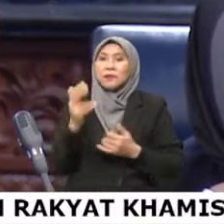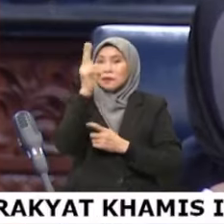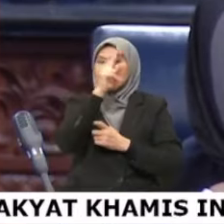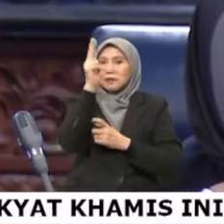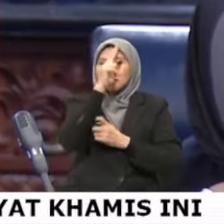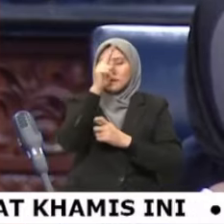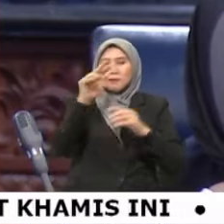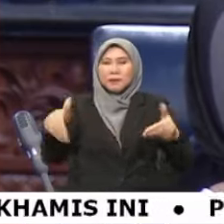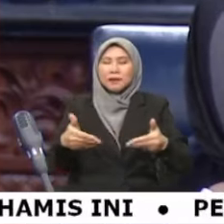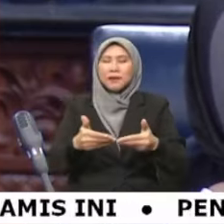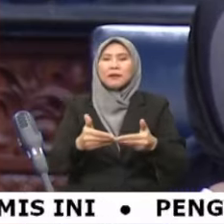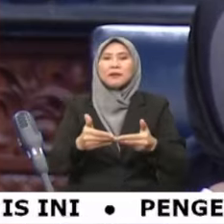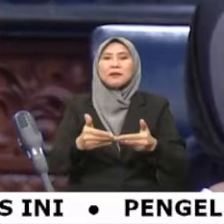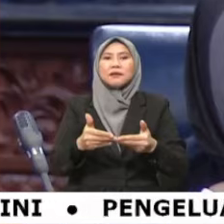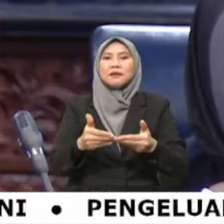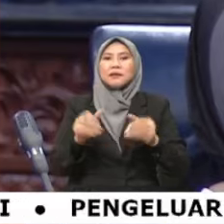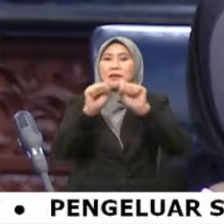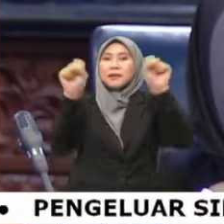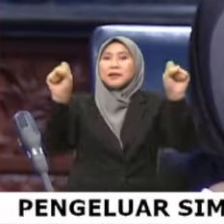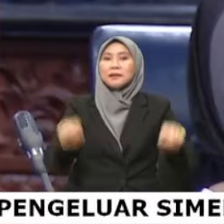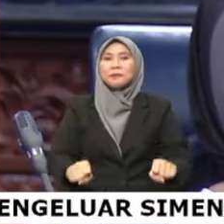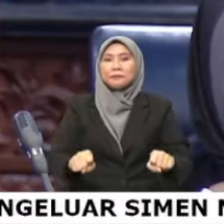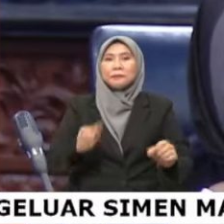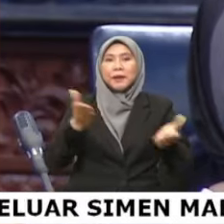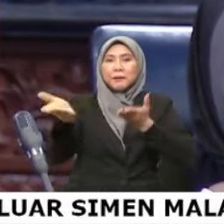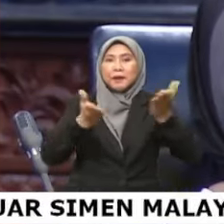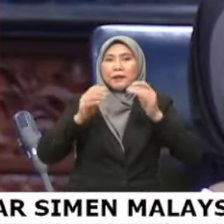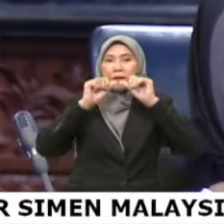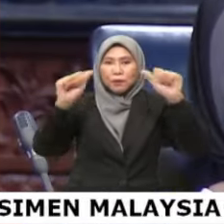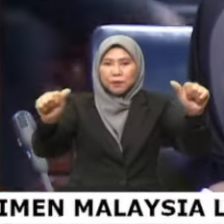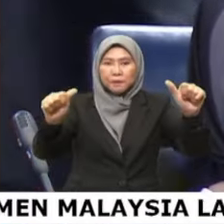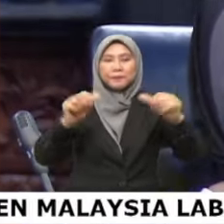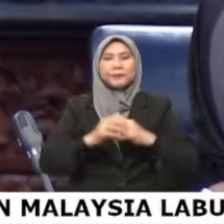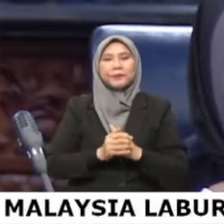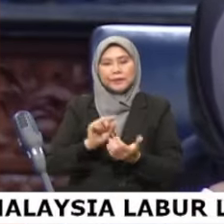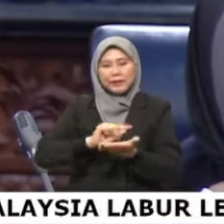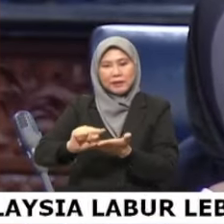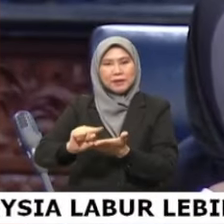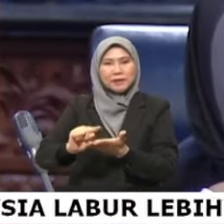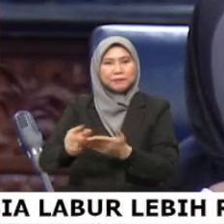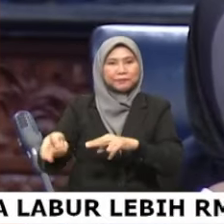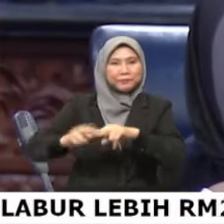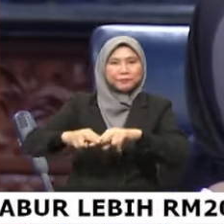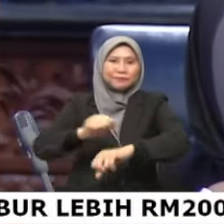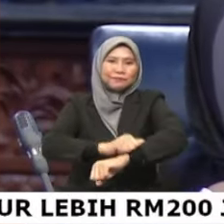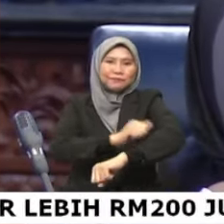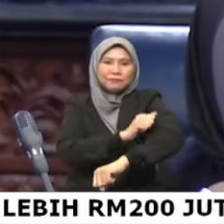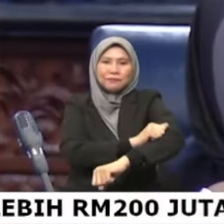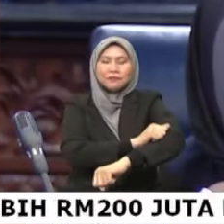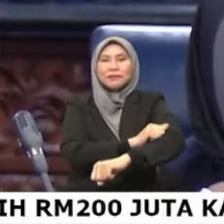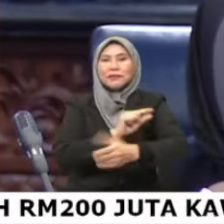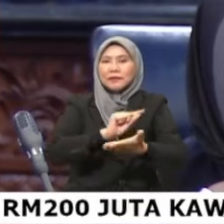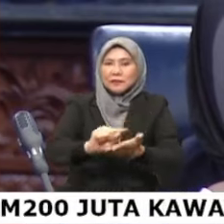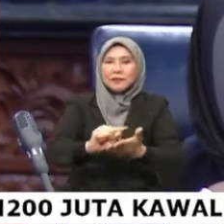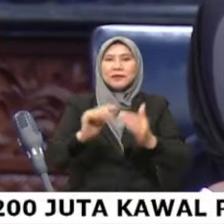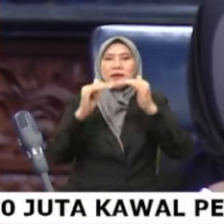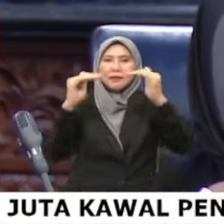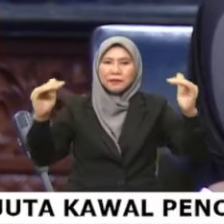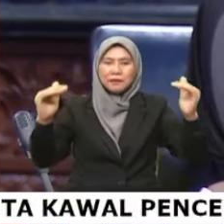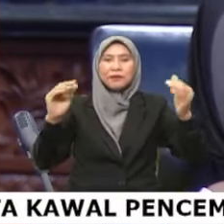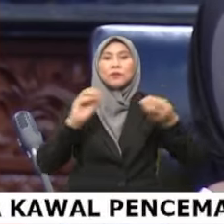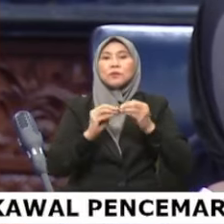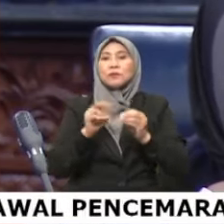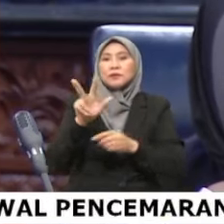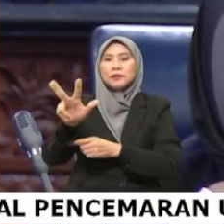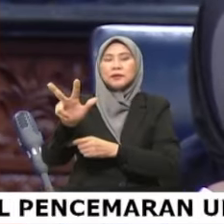1, sistem saraan perkhidmatan awam. 2, dasar gaji progresif bagi pemberian upah dan gaji yang adil. 3,